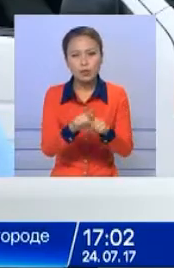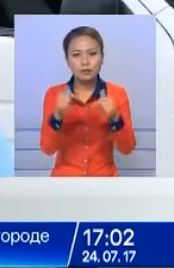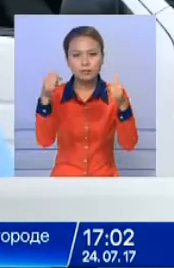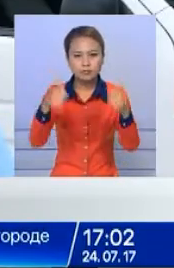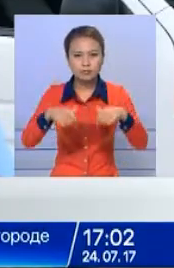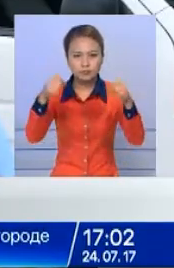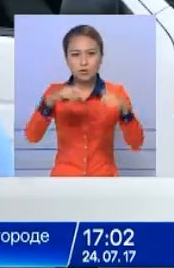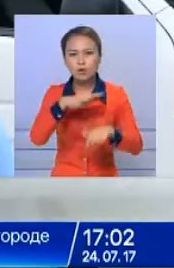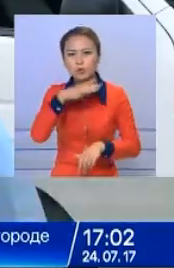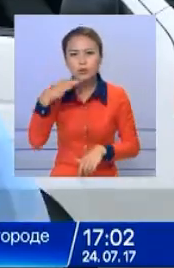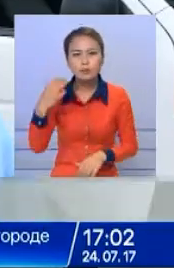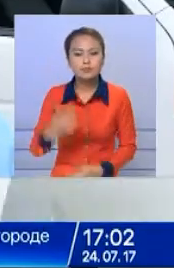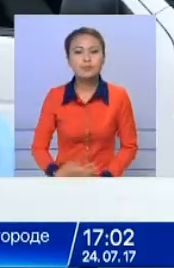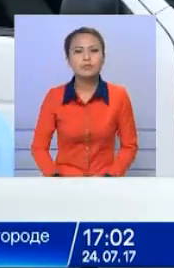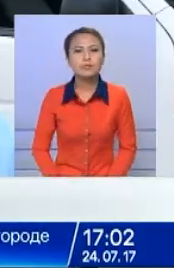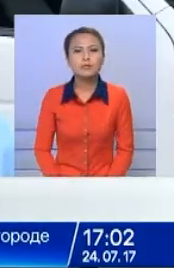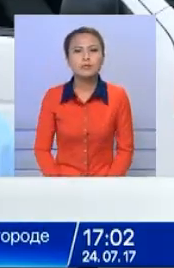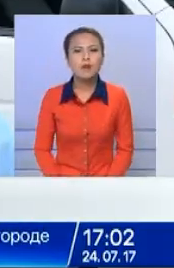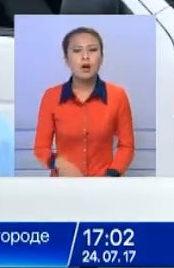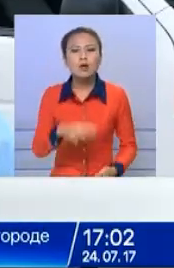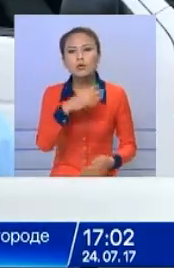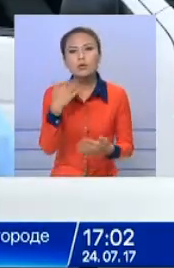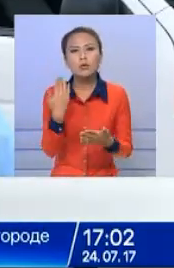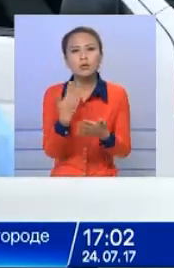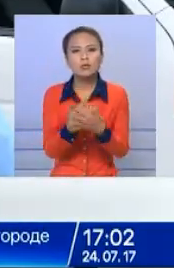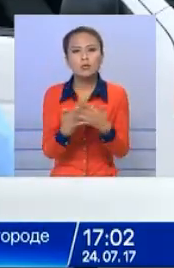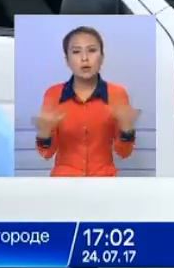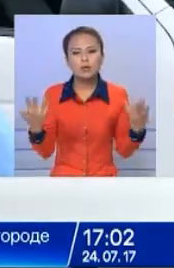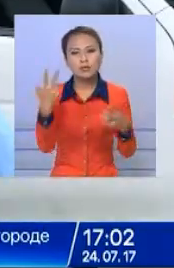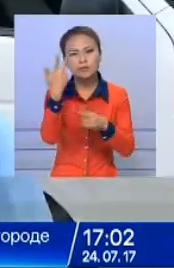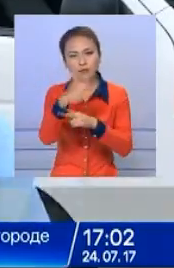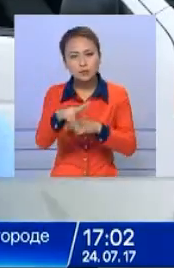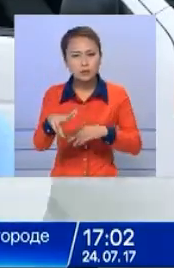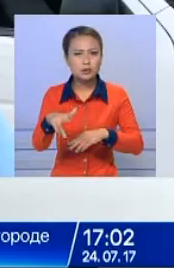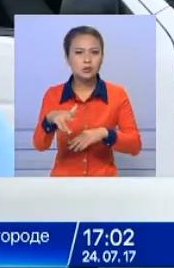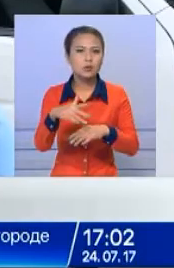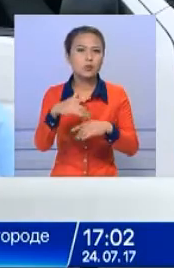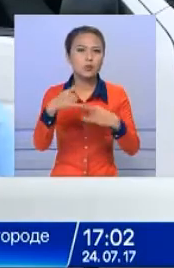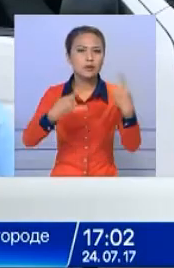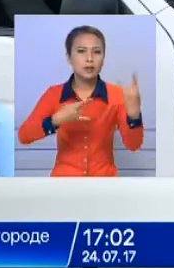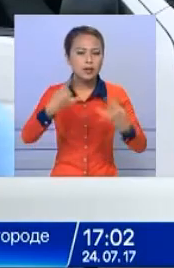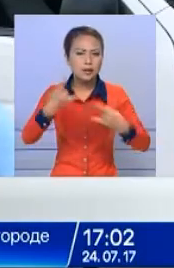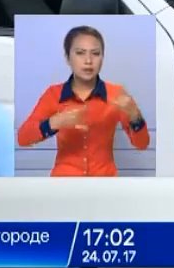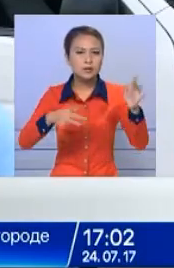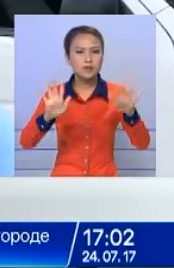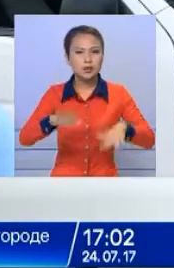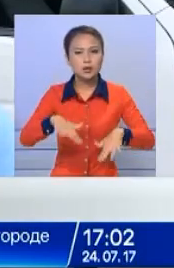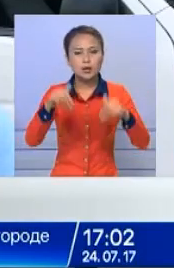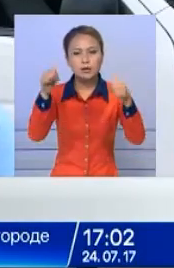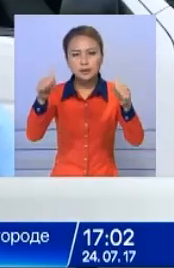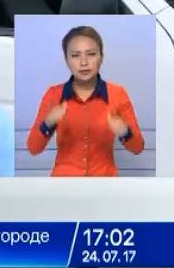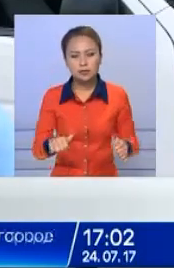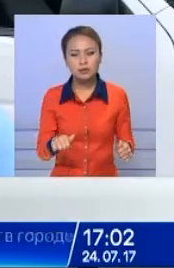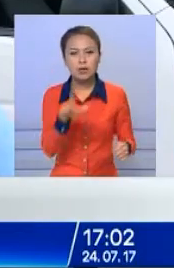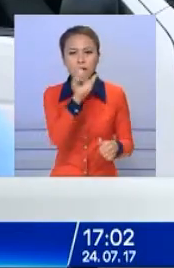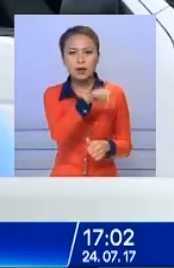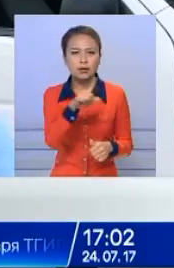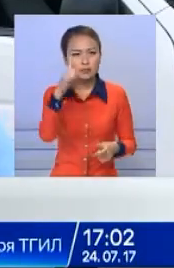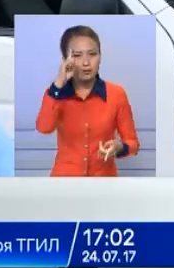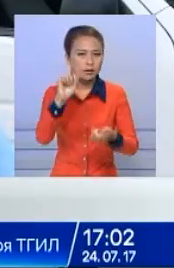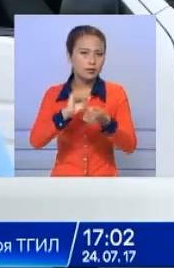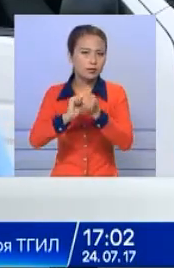Көшеде көрсетілген түрлі билбордтардың немесе тағы басқа жарнамалардың барлығына адамның санасына қалай әсер етеді, оның есте